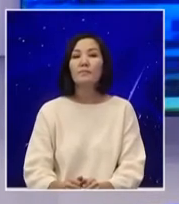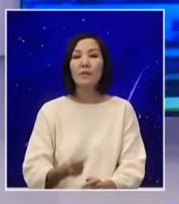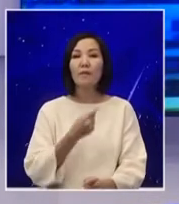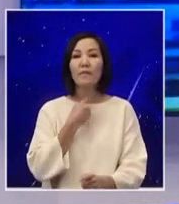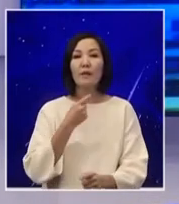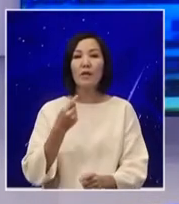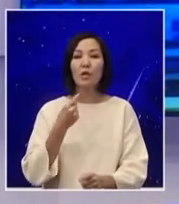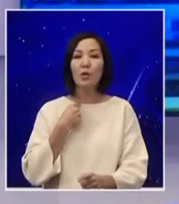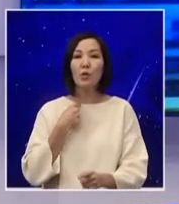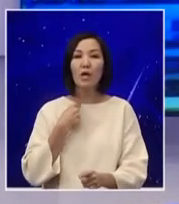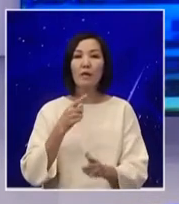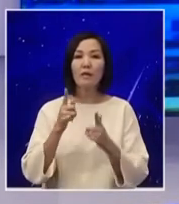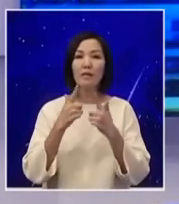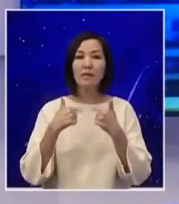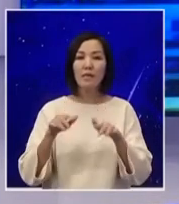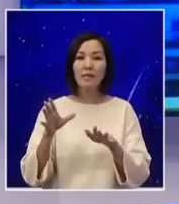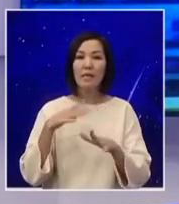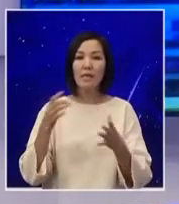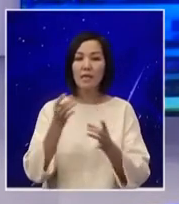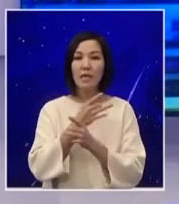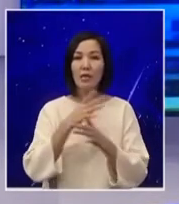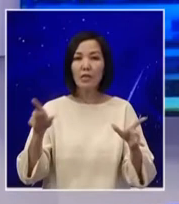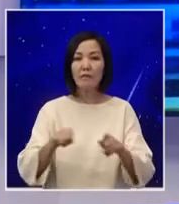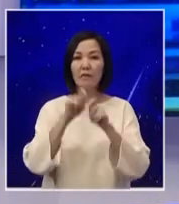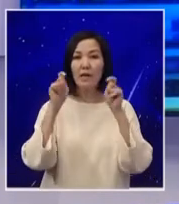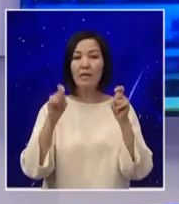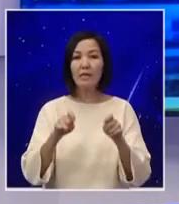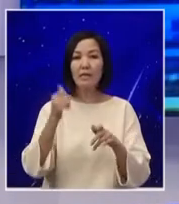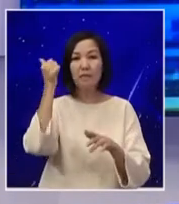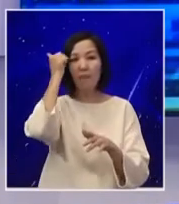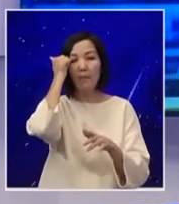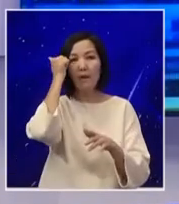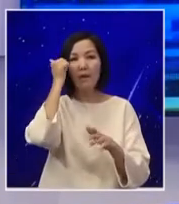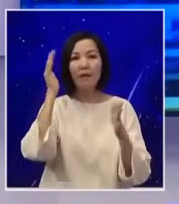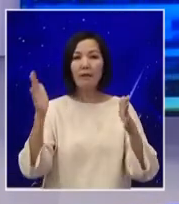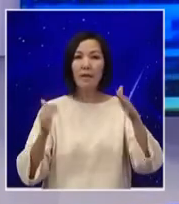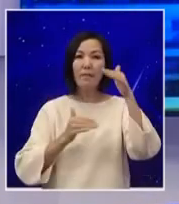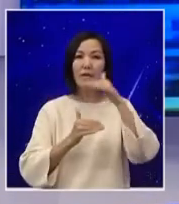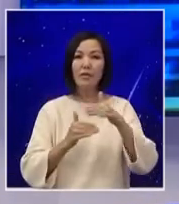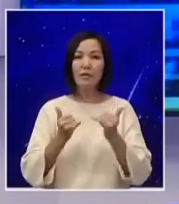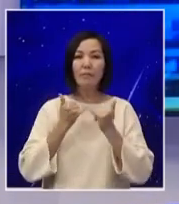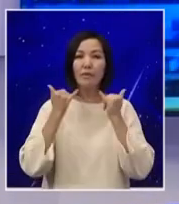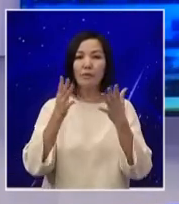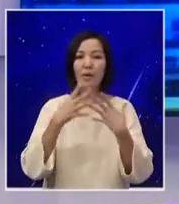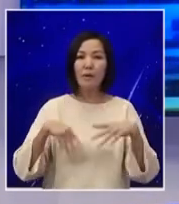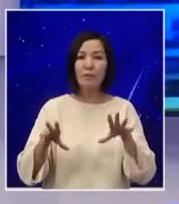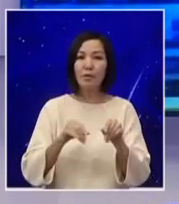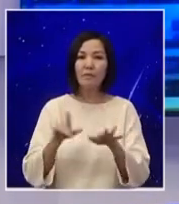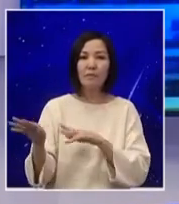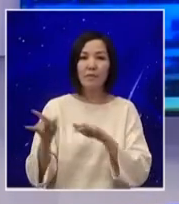назидание потомкам в тот кургане состоялось торжественное открытие мемориальных табличек посвященных